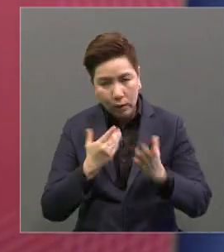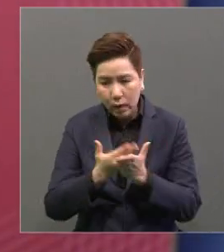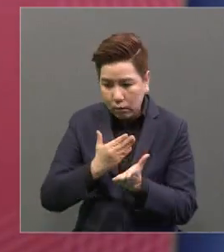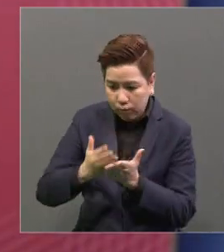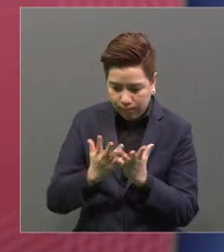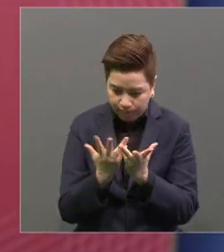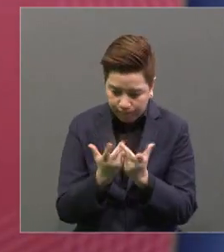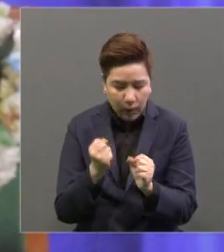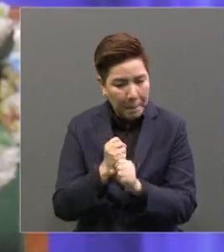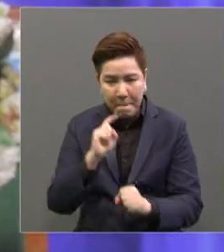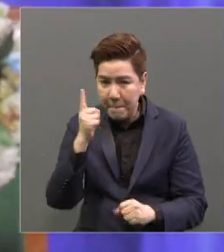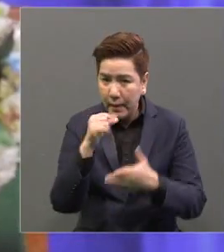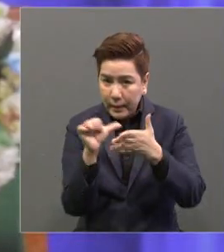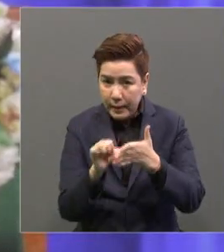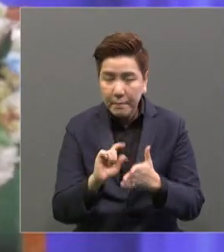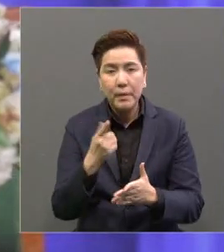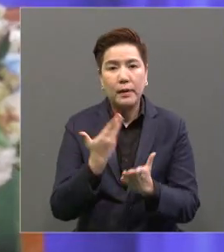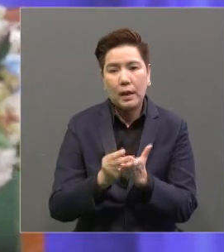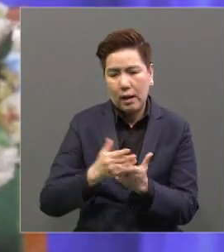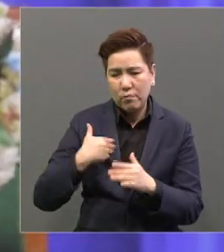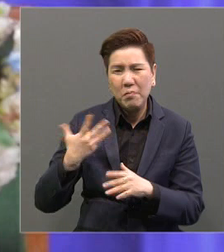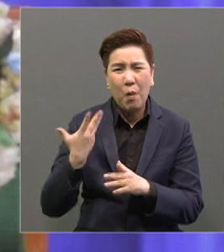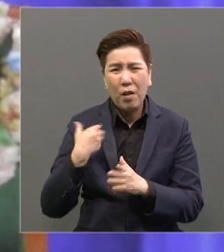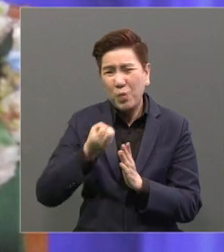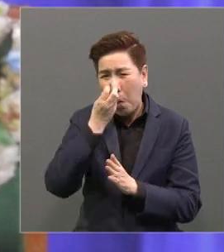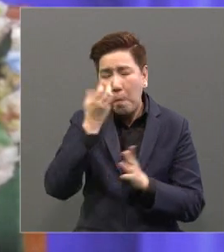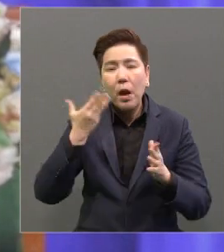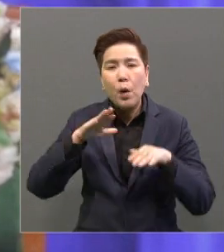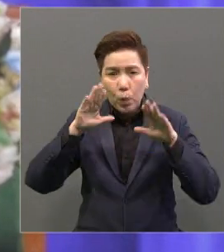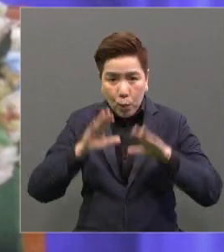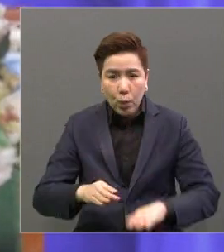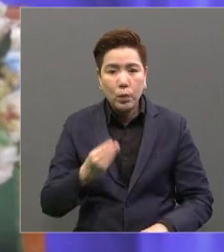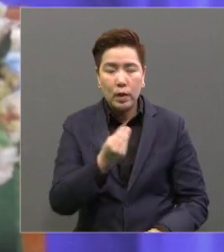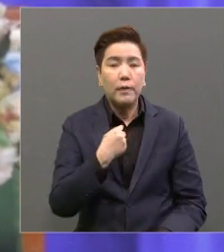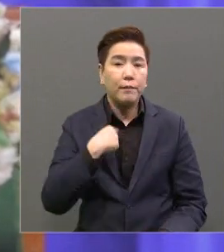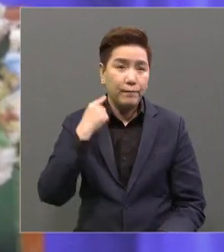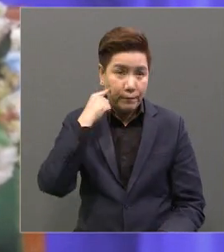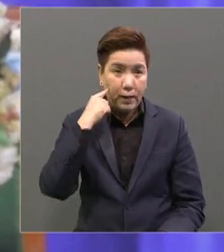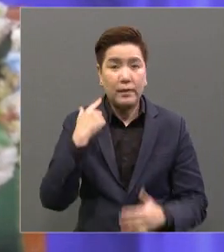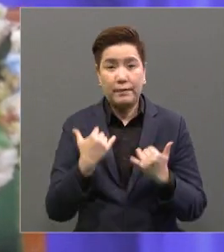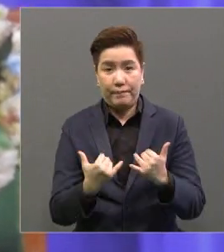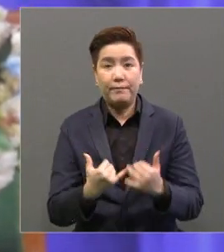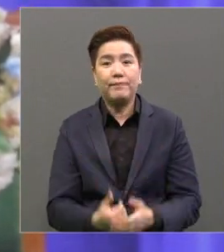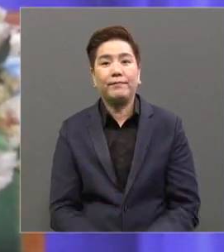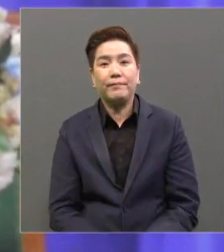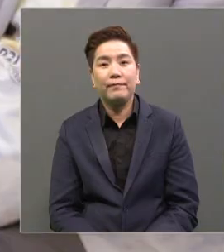มีการคำนวณการชำระหนี้ใหม่เพื่อลดภาระหนี้ให้กับลูกหนี้ด้วยลองฟังเสียงอธิบดีกรมบังคับคดีดูครับ